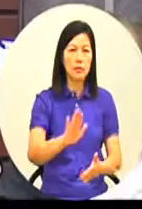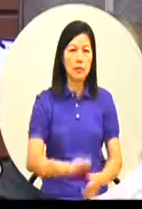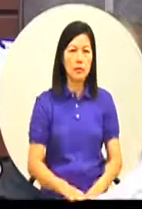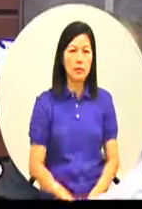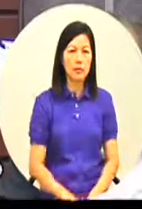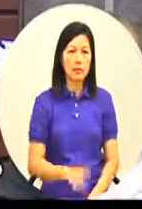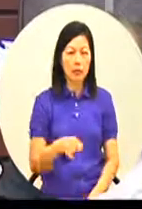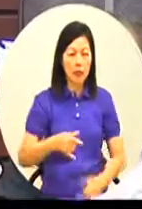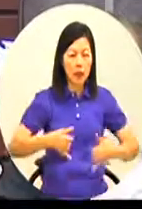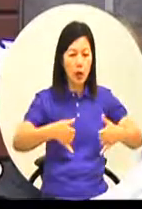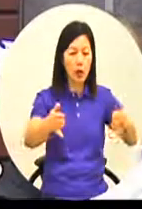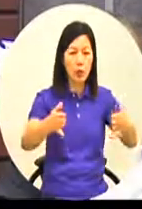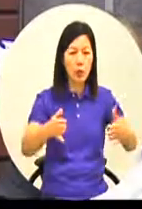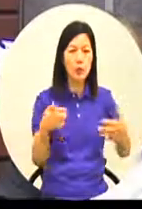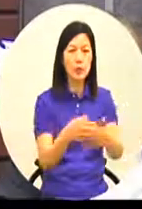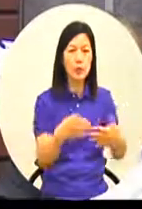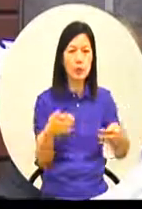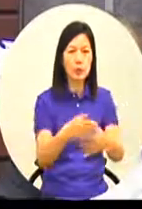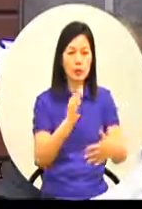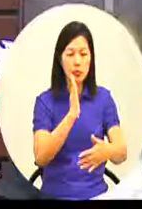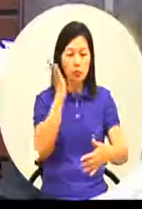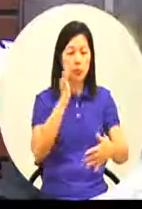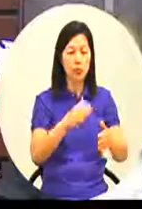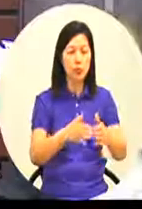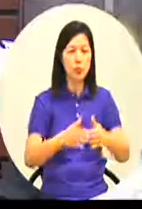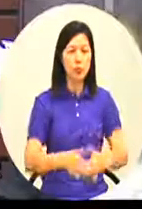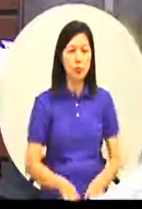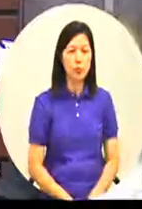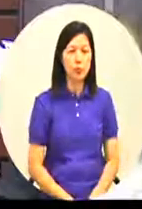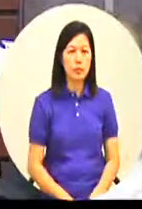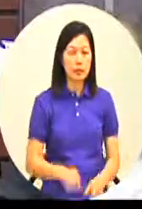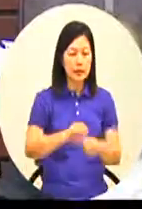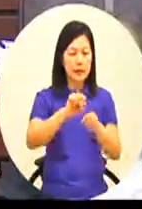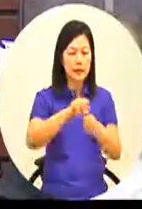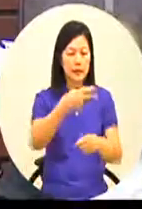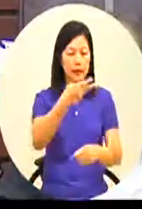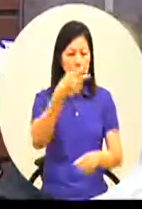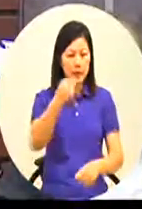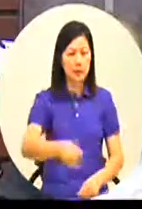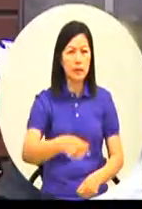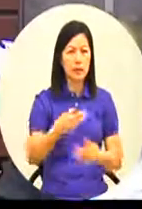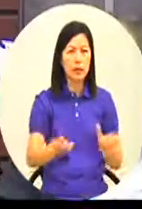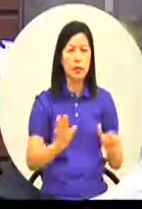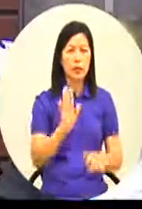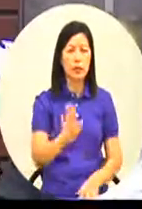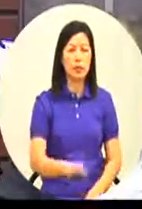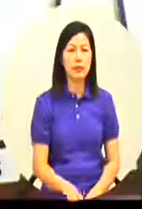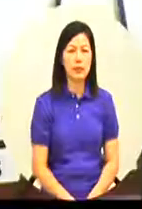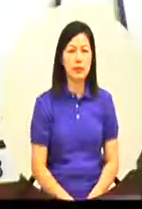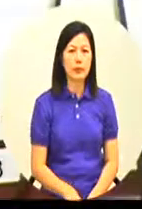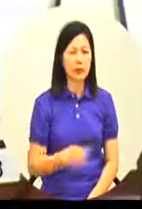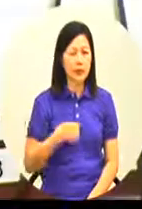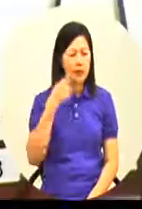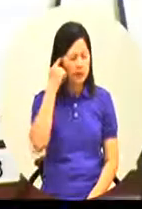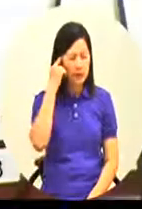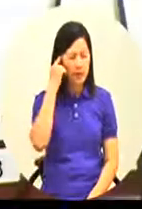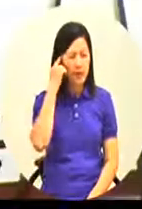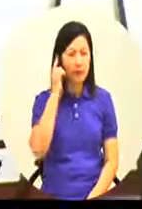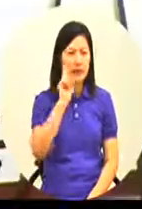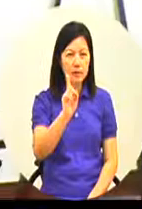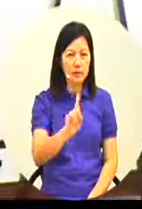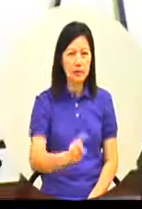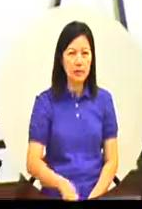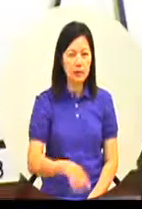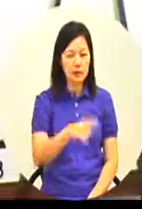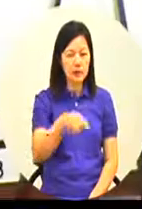改建之后它的道路的通行所以有增加了2亿多。 我也就是说这个可以，他们还